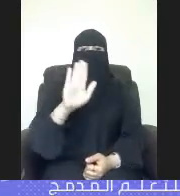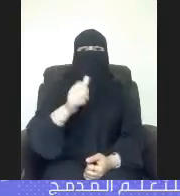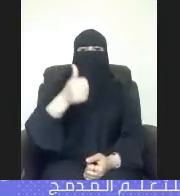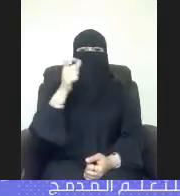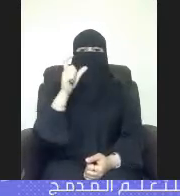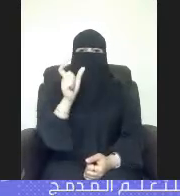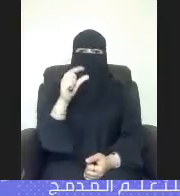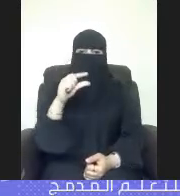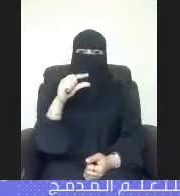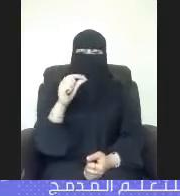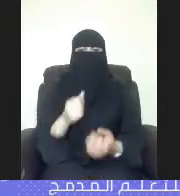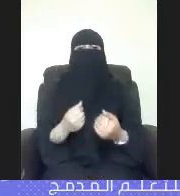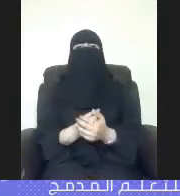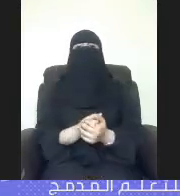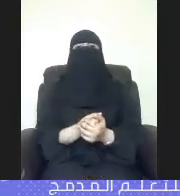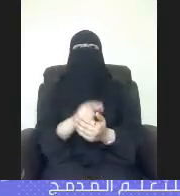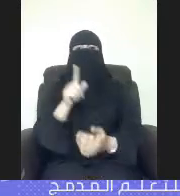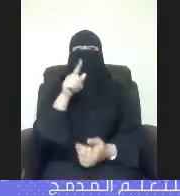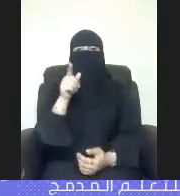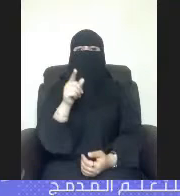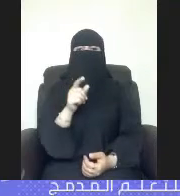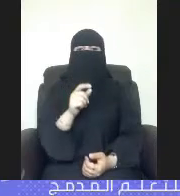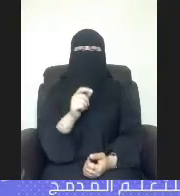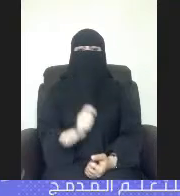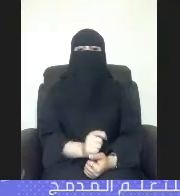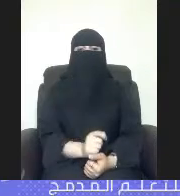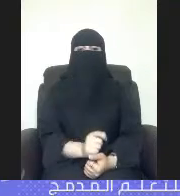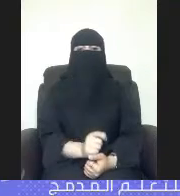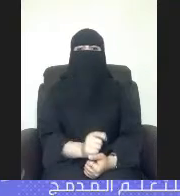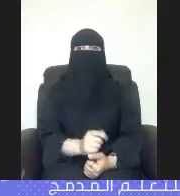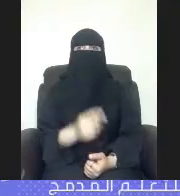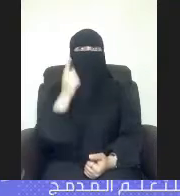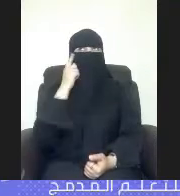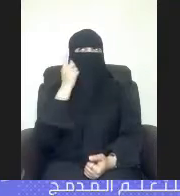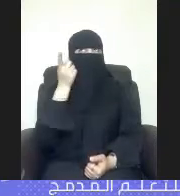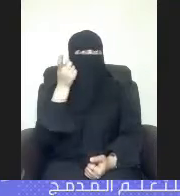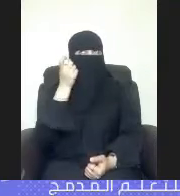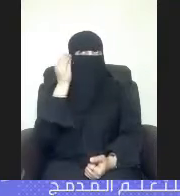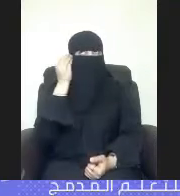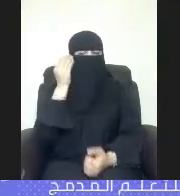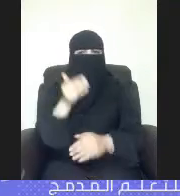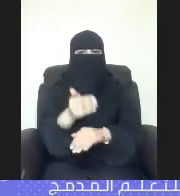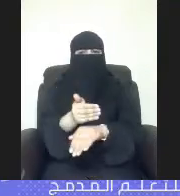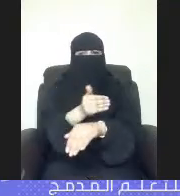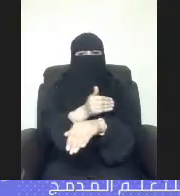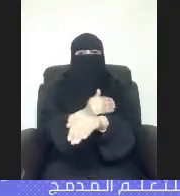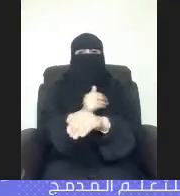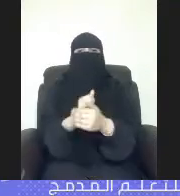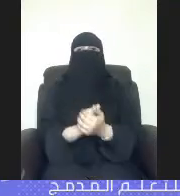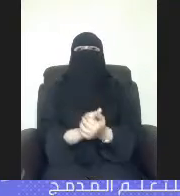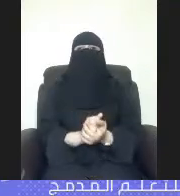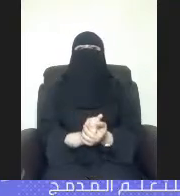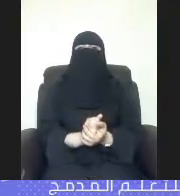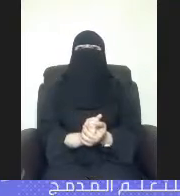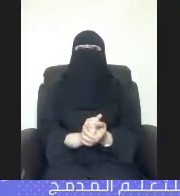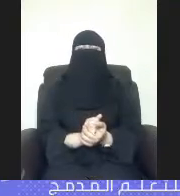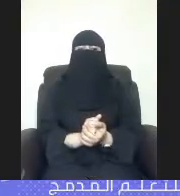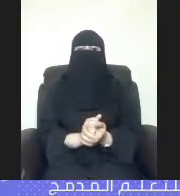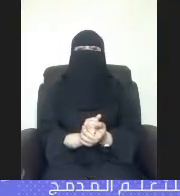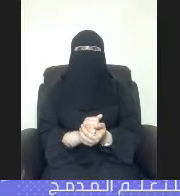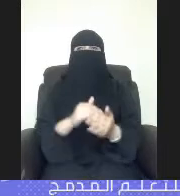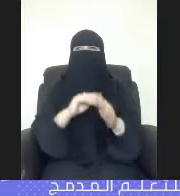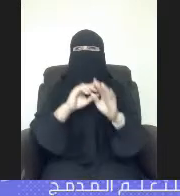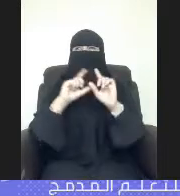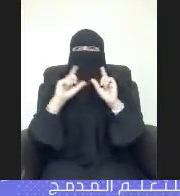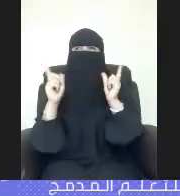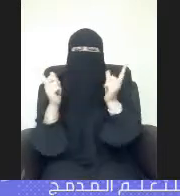وبحمد الله استشرفنا الوضع منذ وقت مبكر، حيث أنه أصبحت كل متطلبات الجامعة